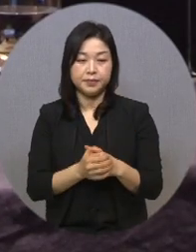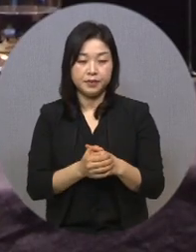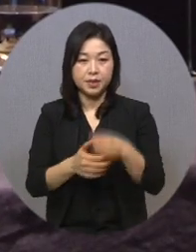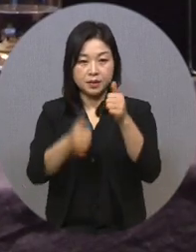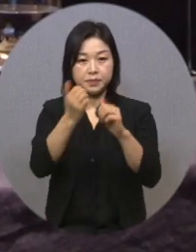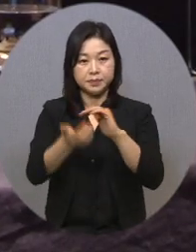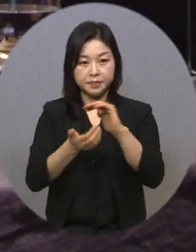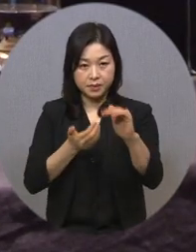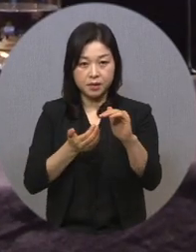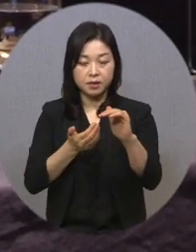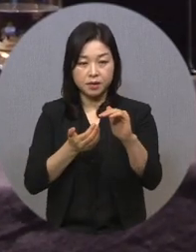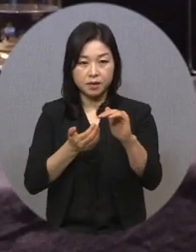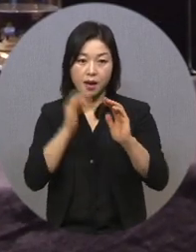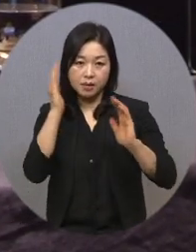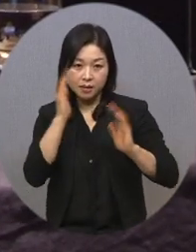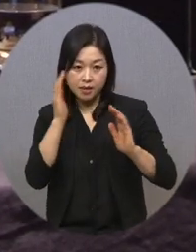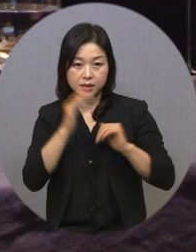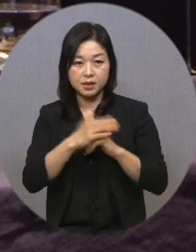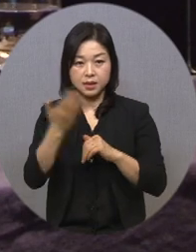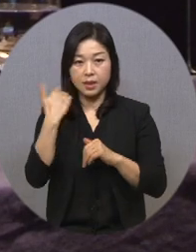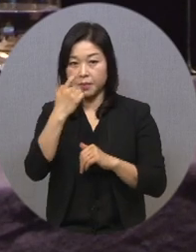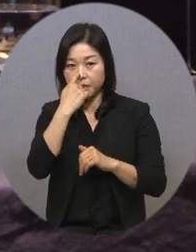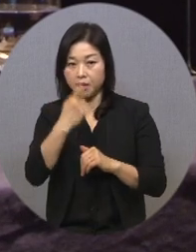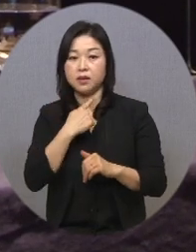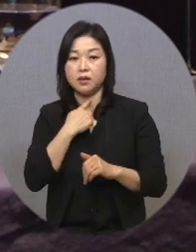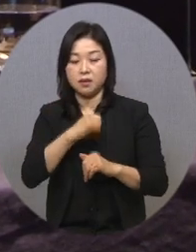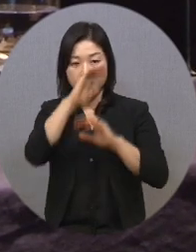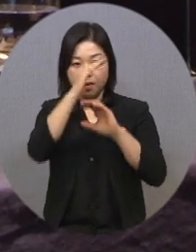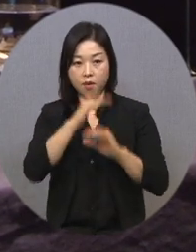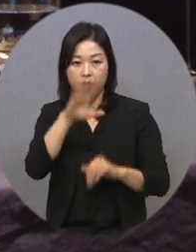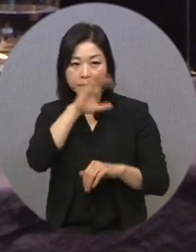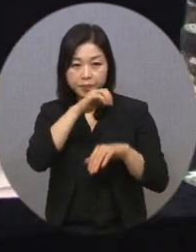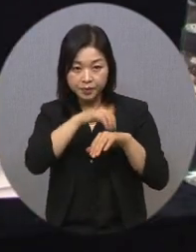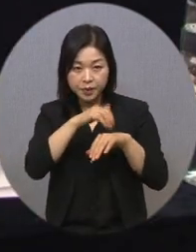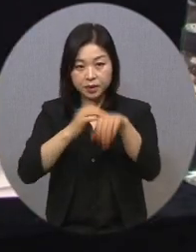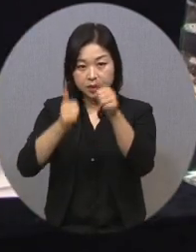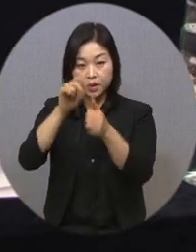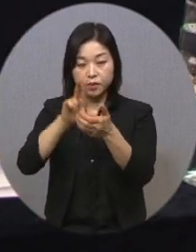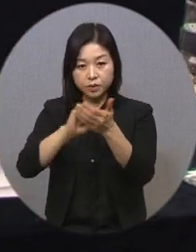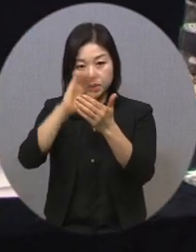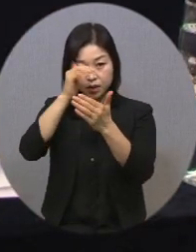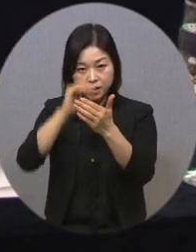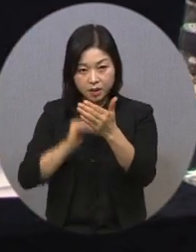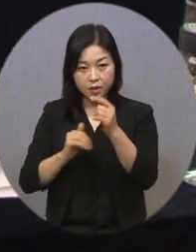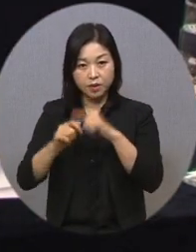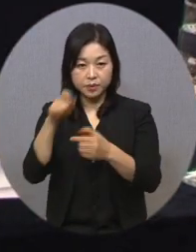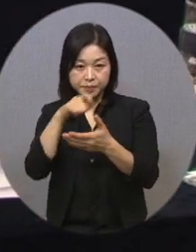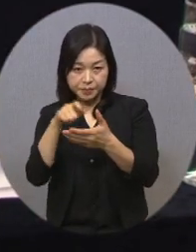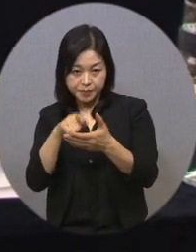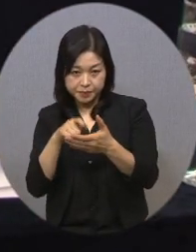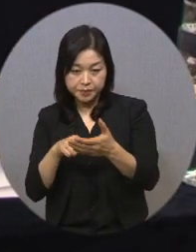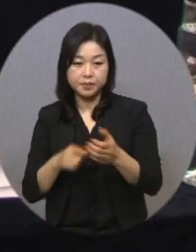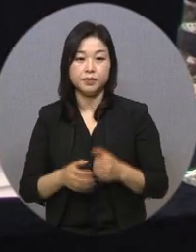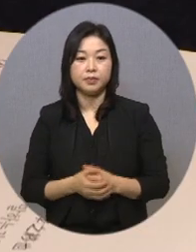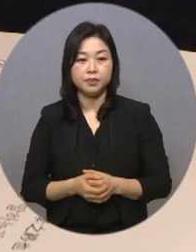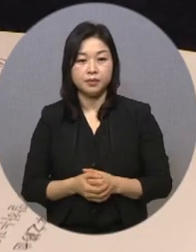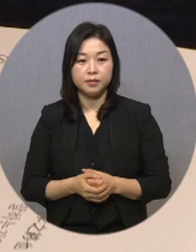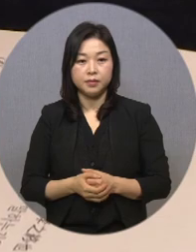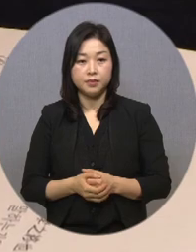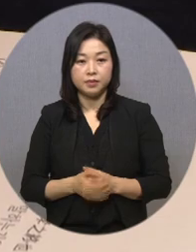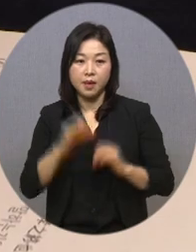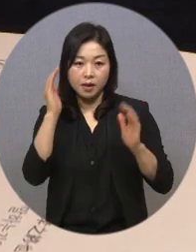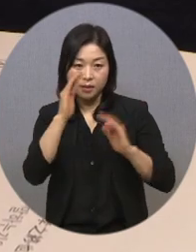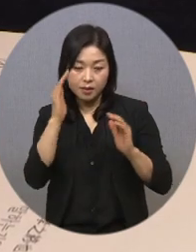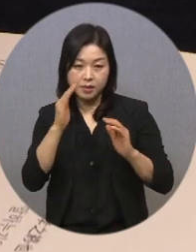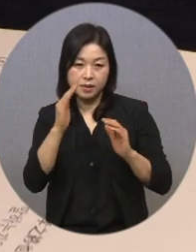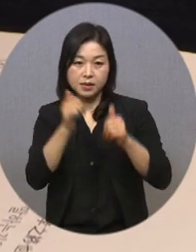전 수강생들이 지난 학기 동안 배웠던 내용들을 복습하고 시험 문제에 대한 내용을 필기와 함께 경청합니다. 수강생들이